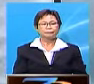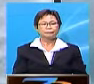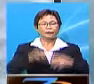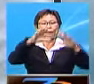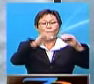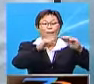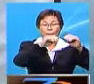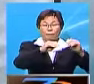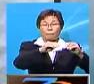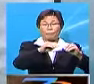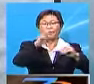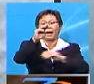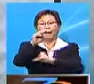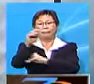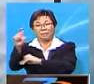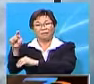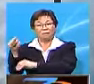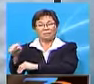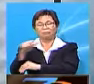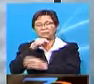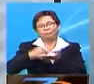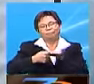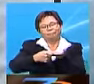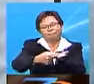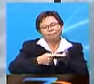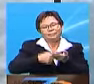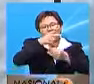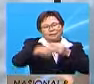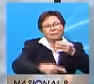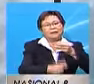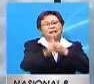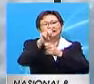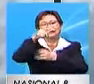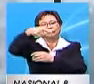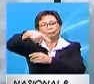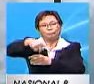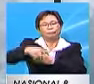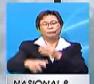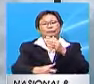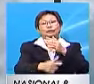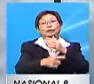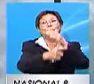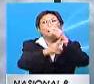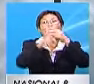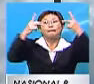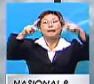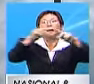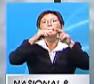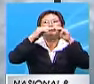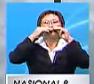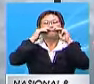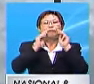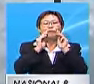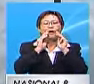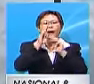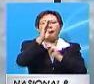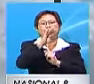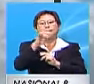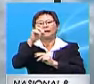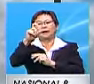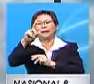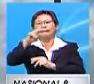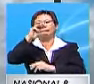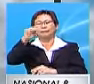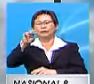Pada mesyuarat itu juga, Majlis Tertinggi tidak membincangkan kedudukan timbalan Presiden Tan Sri Muhyiddin Yassin dan bekas Menteri Besar Kedah Datuk